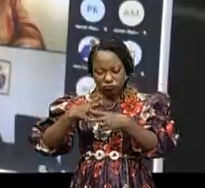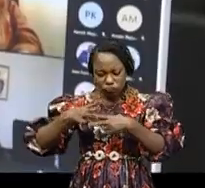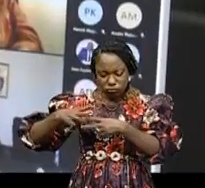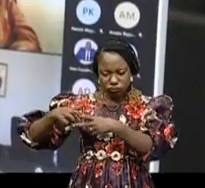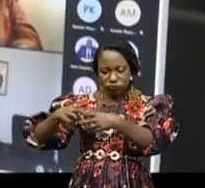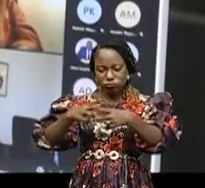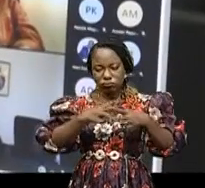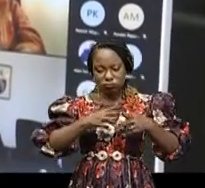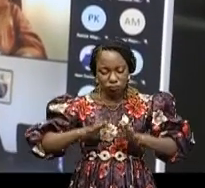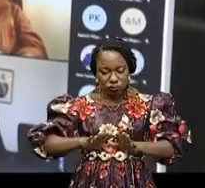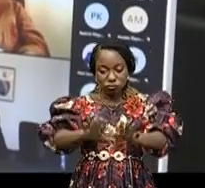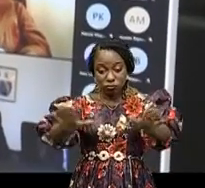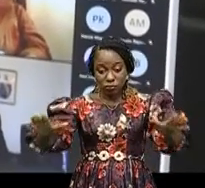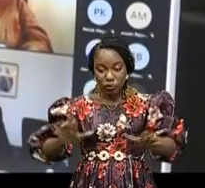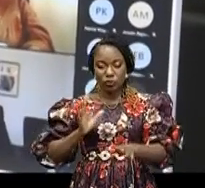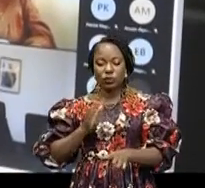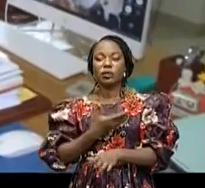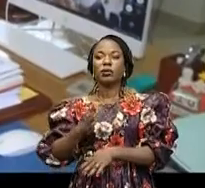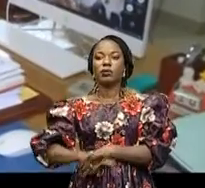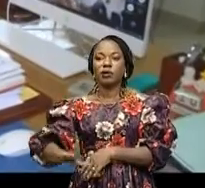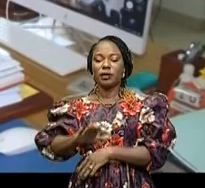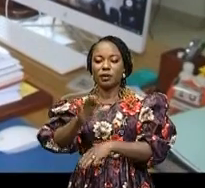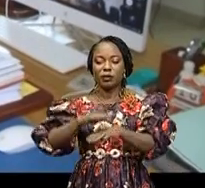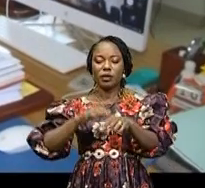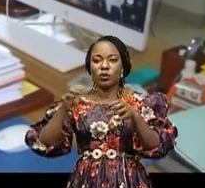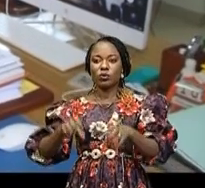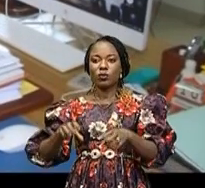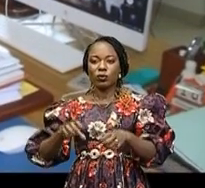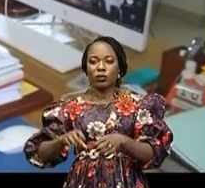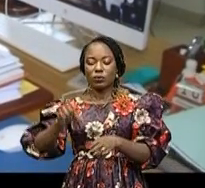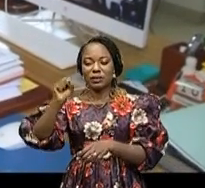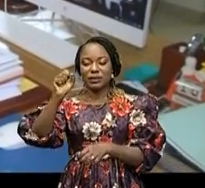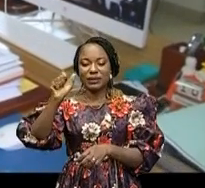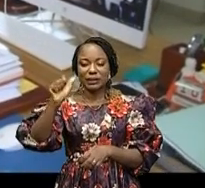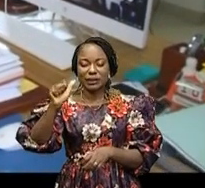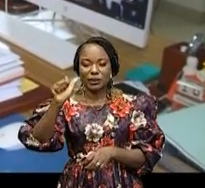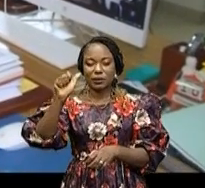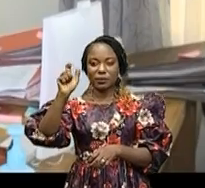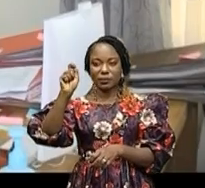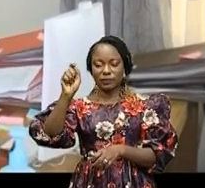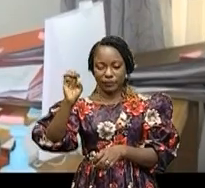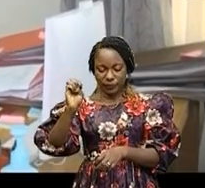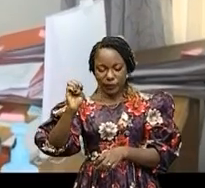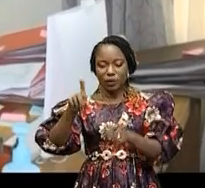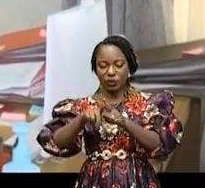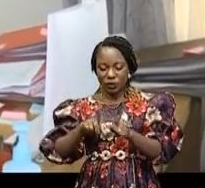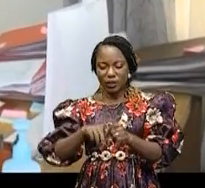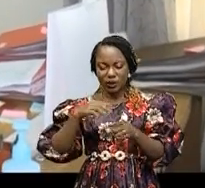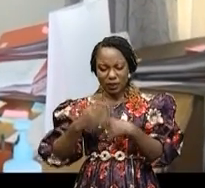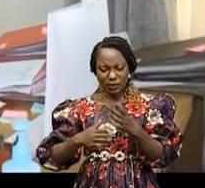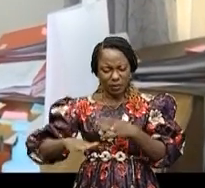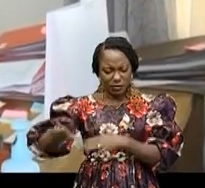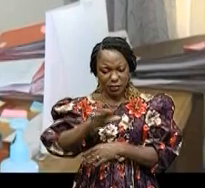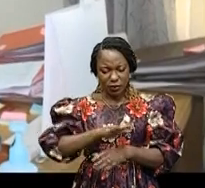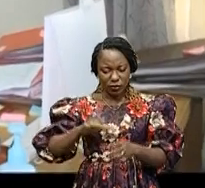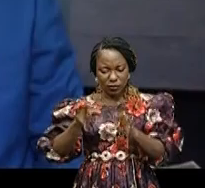vaste étendue de notre pays, qui pourra s'appeler RDC-SAT. Cette acquisition, qui devrait se faire au travers l'établissement